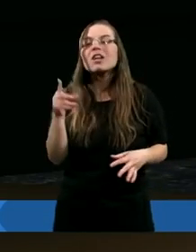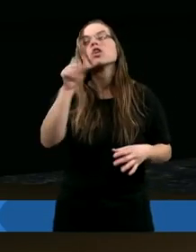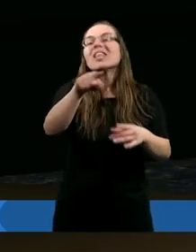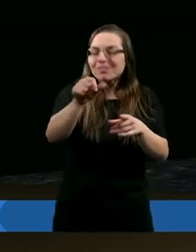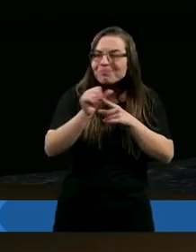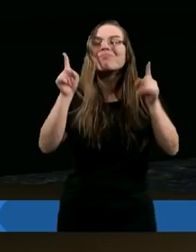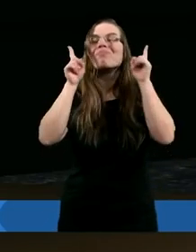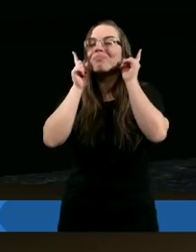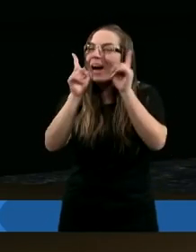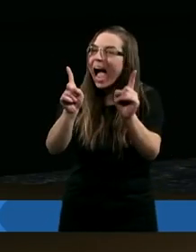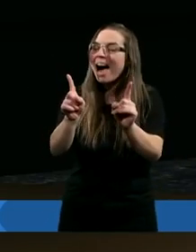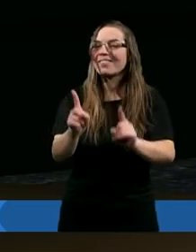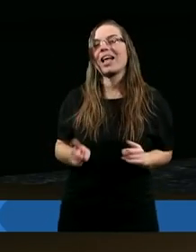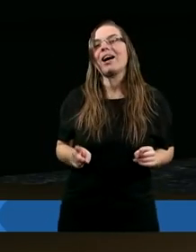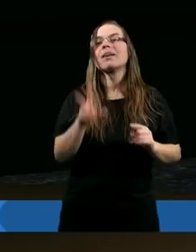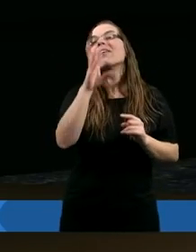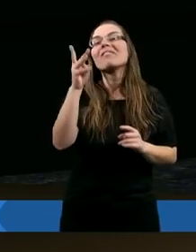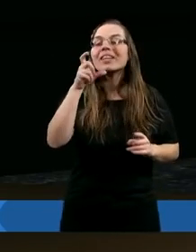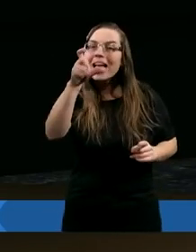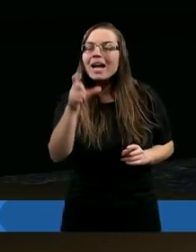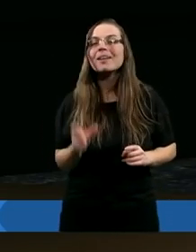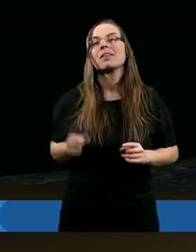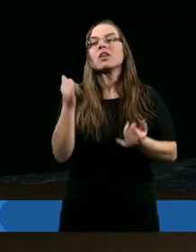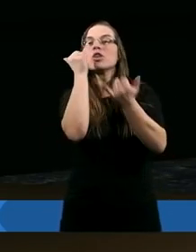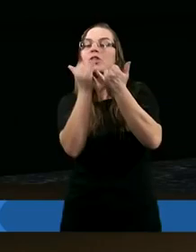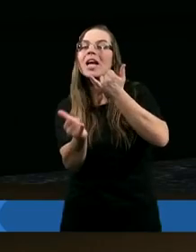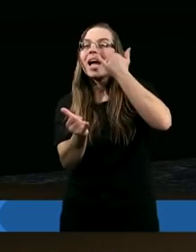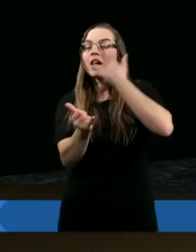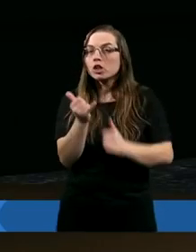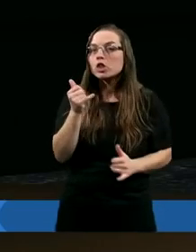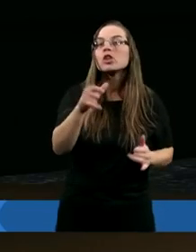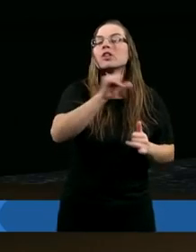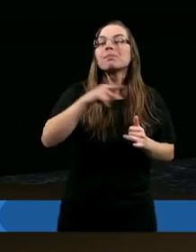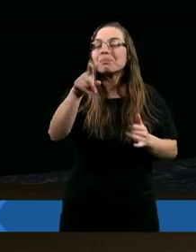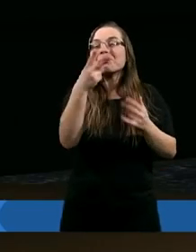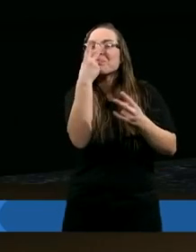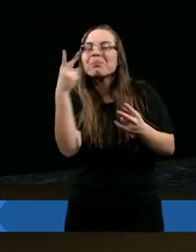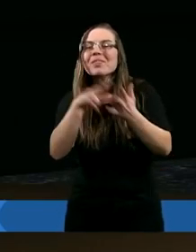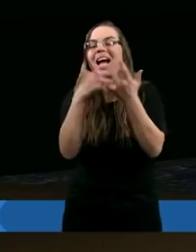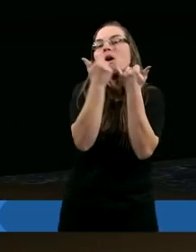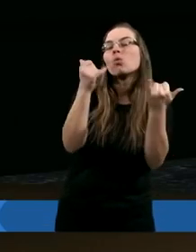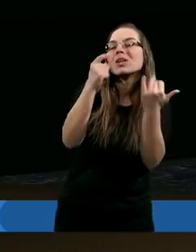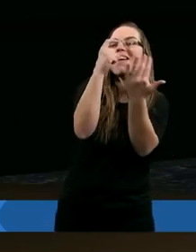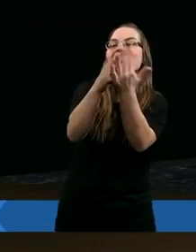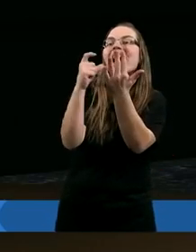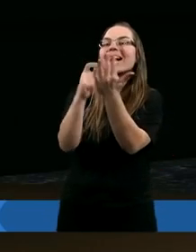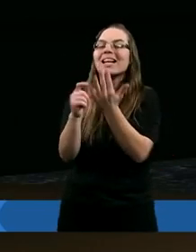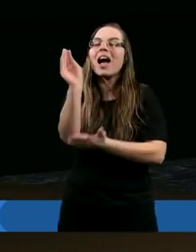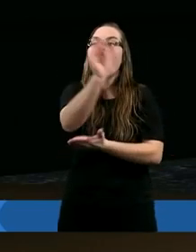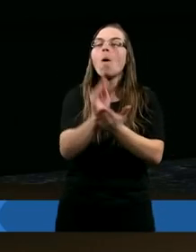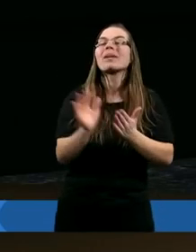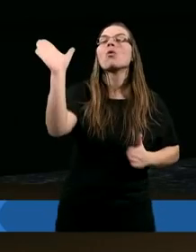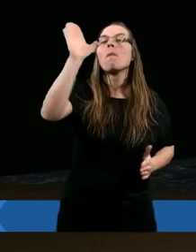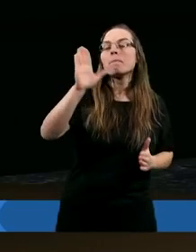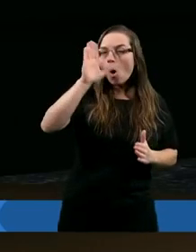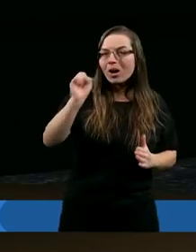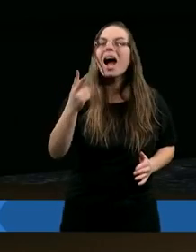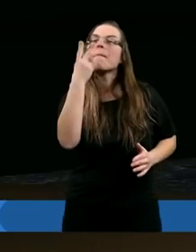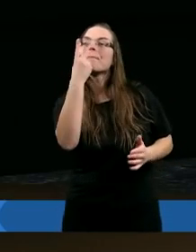że jest prawdą. Więc jeśli się patrzy na różne wersety opisujące Boga,